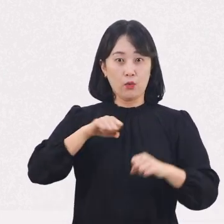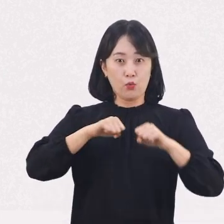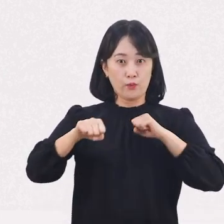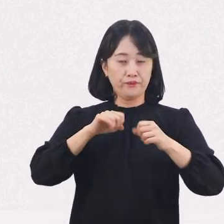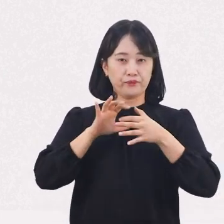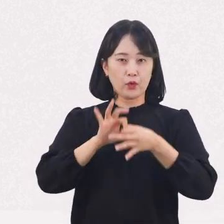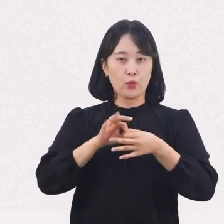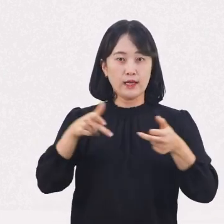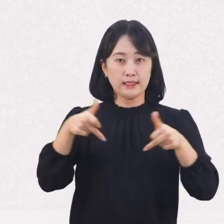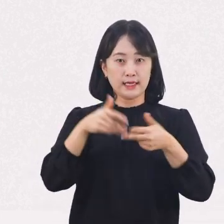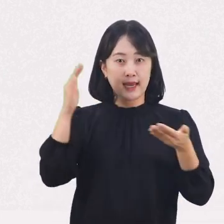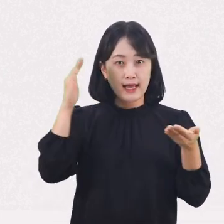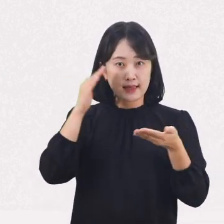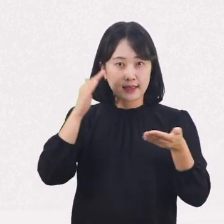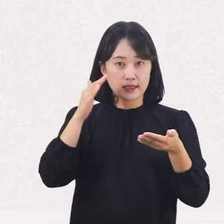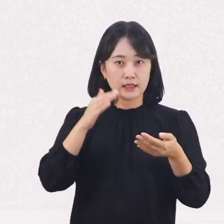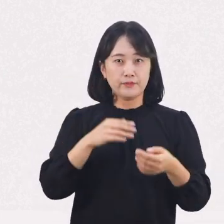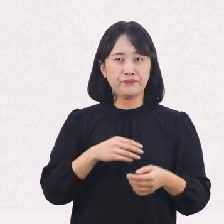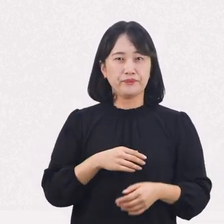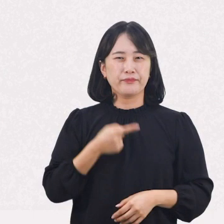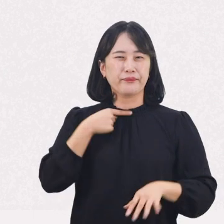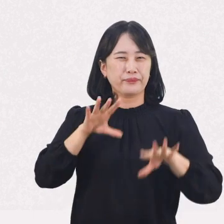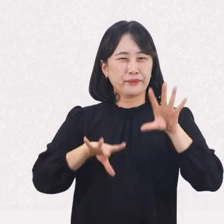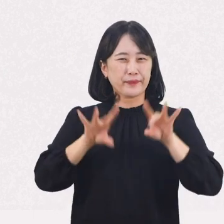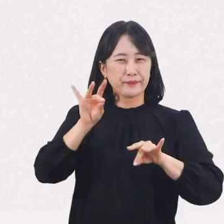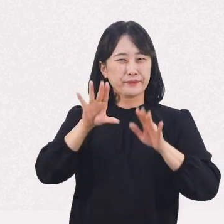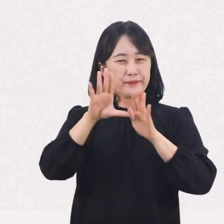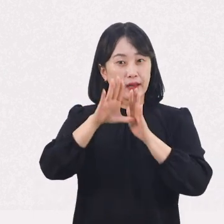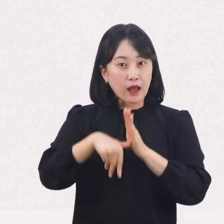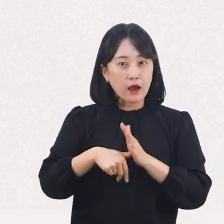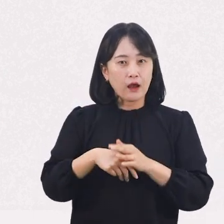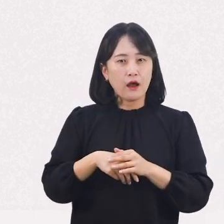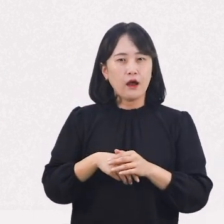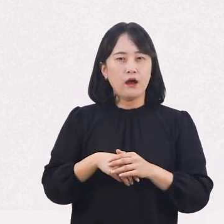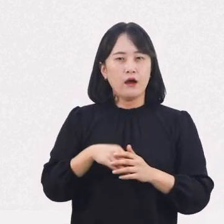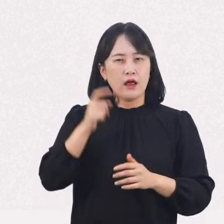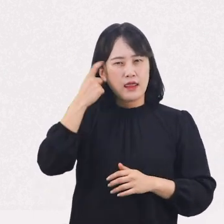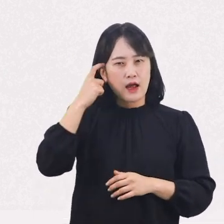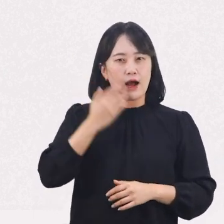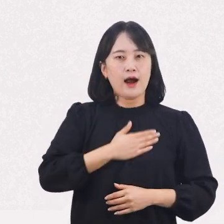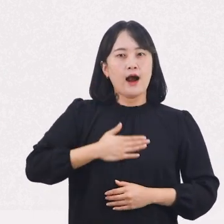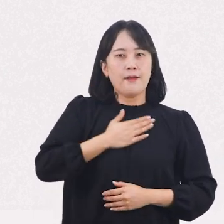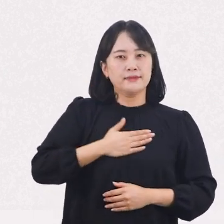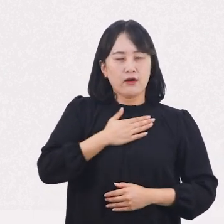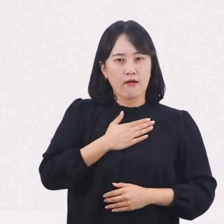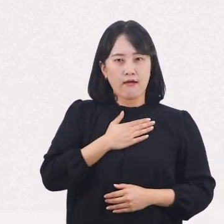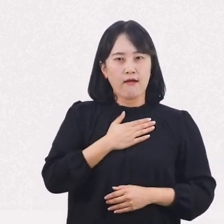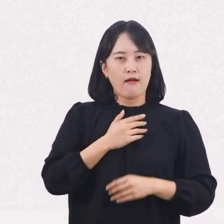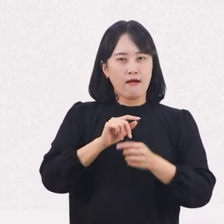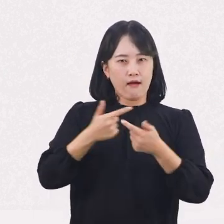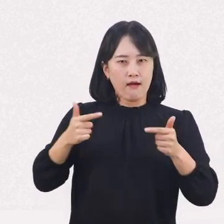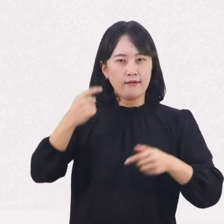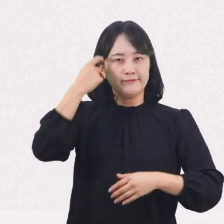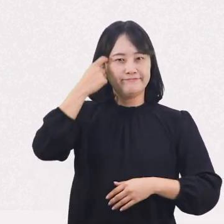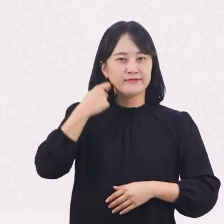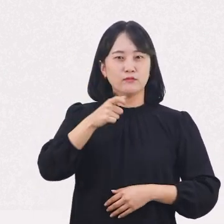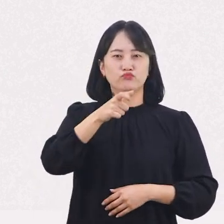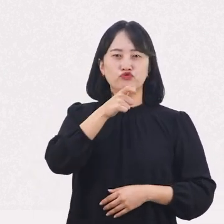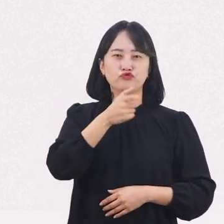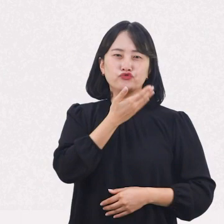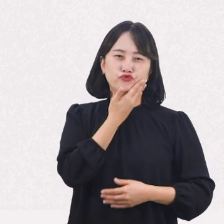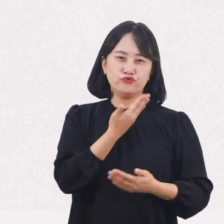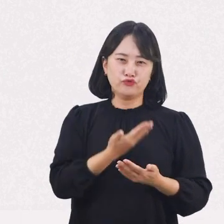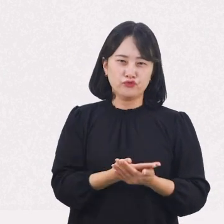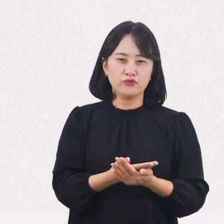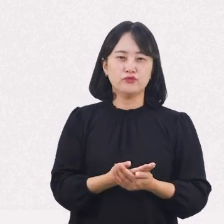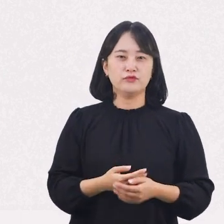통해 장애 학생들은 갈증 상황에서 생기는 다양한 생각과 감정을 직접 느끼며 물의 소중함을